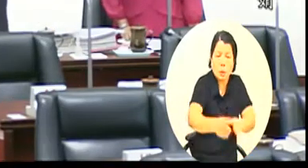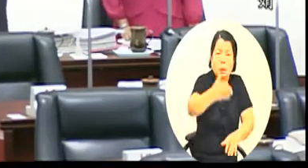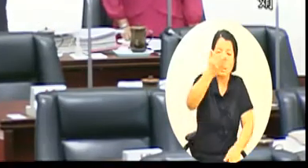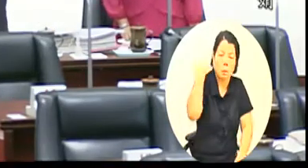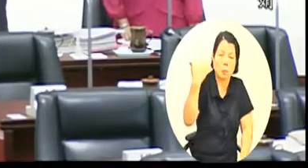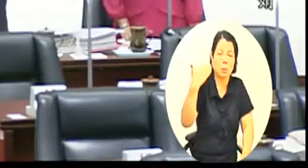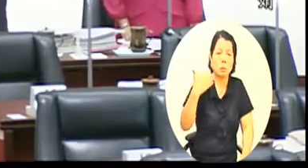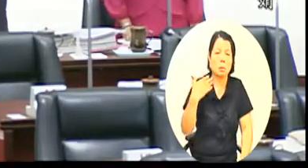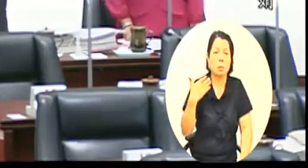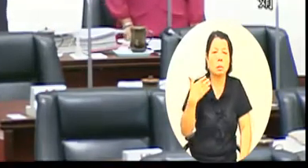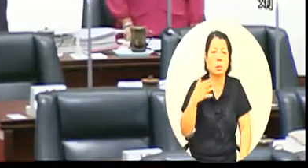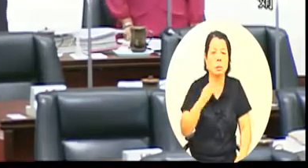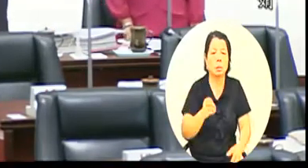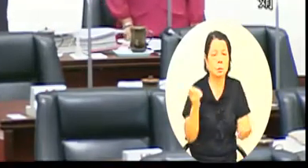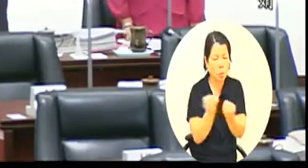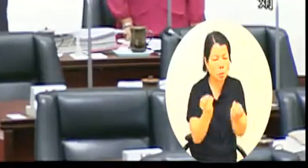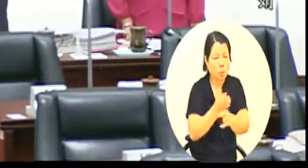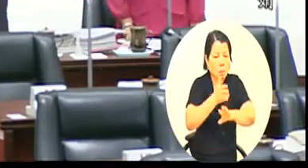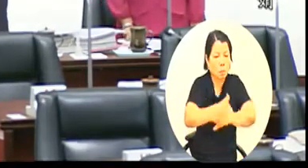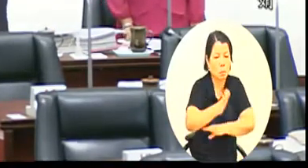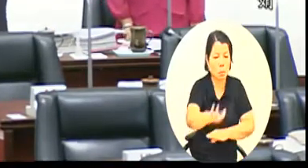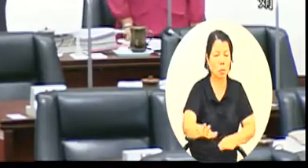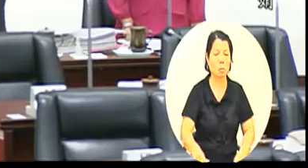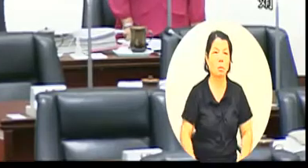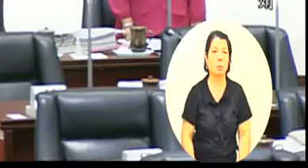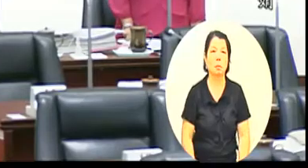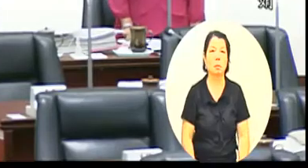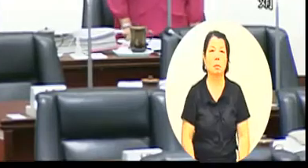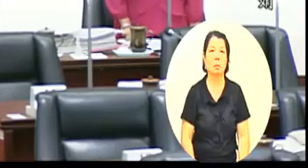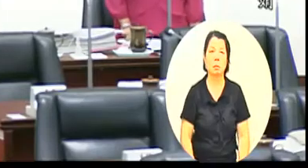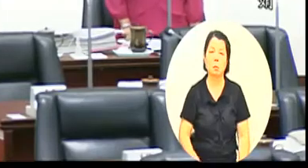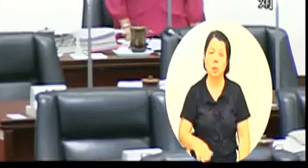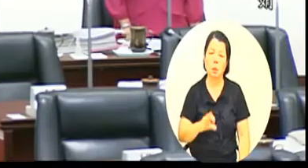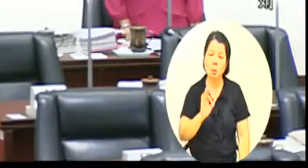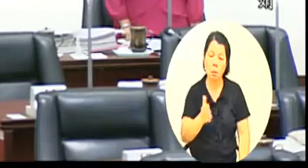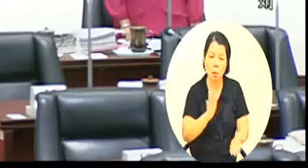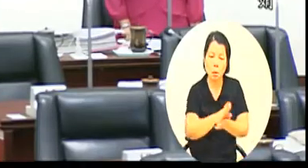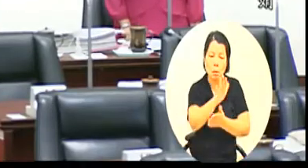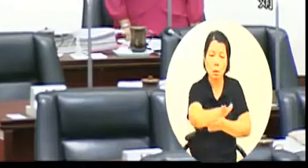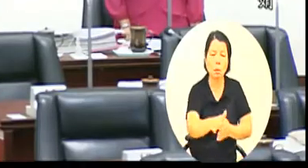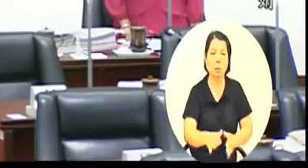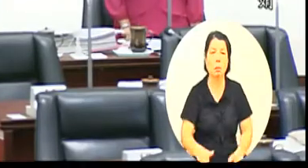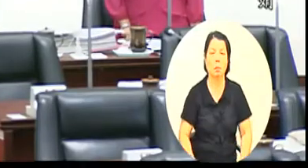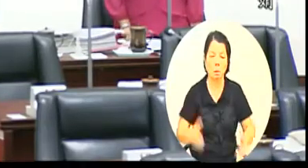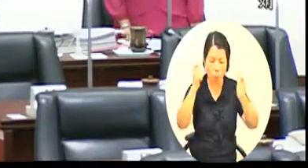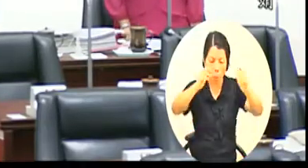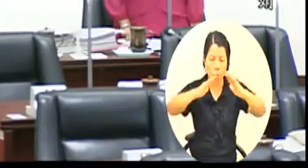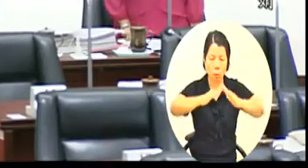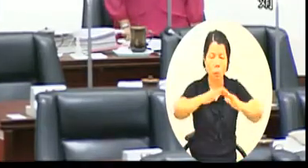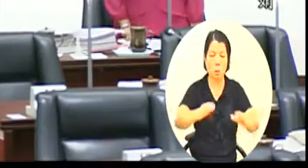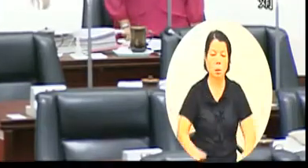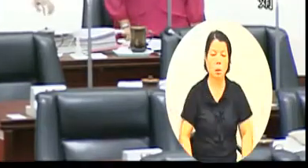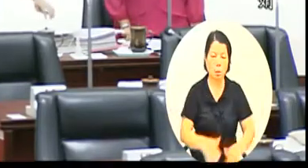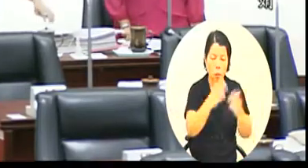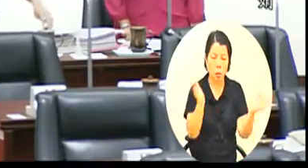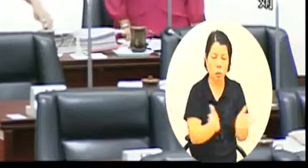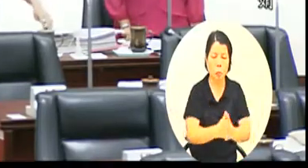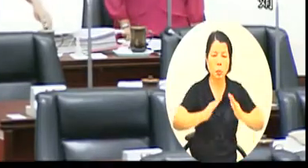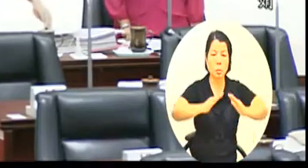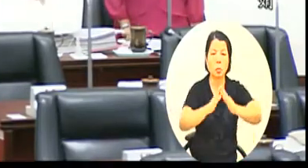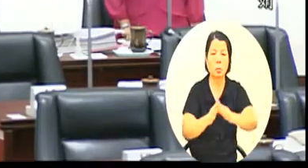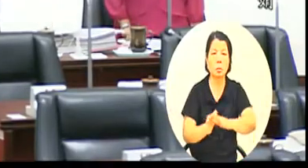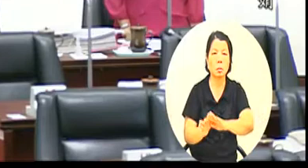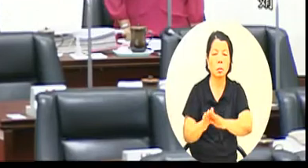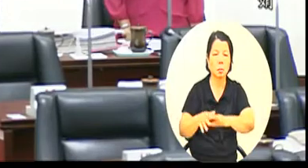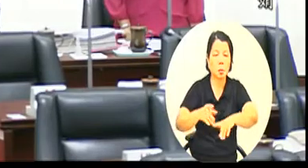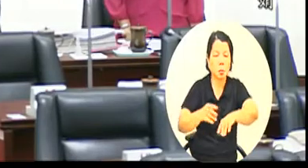实，已经是成立了。但是为了未来高雄市整个景观都市风格，